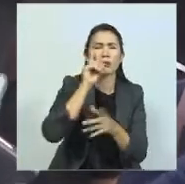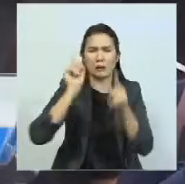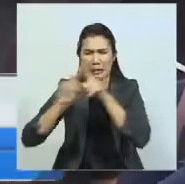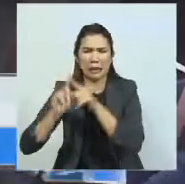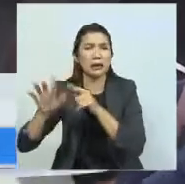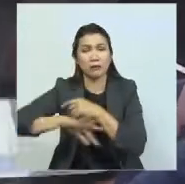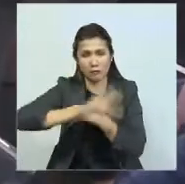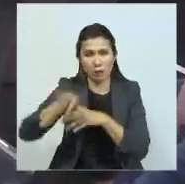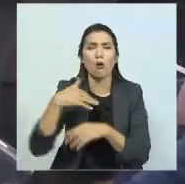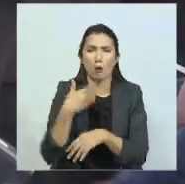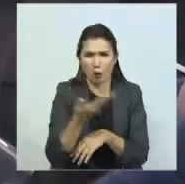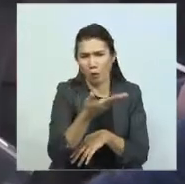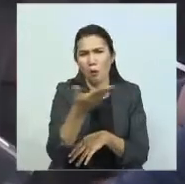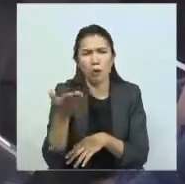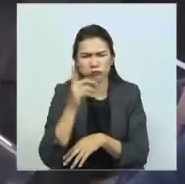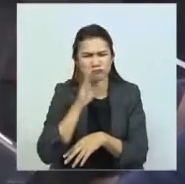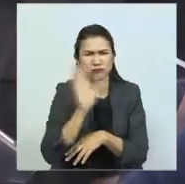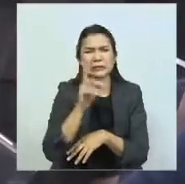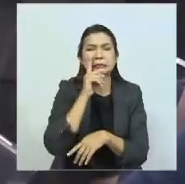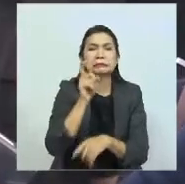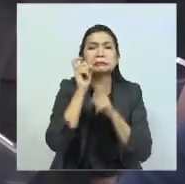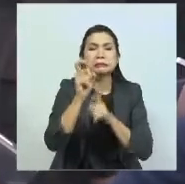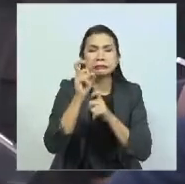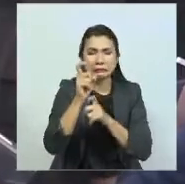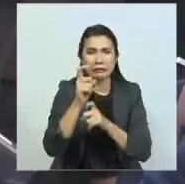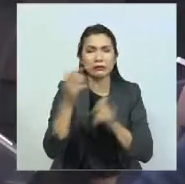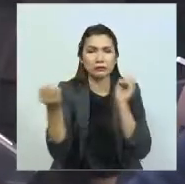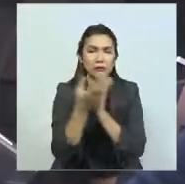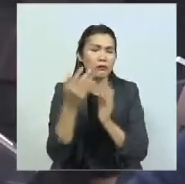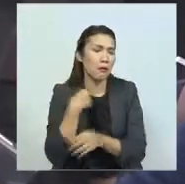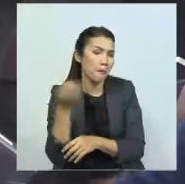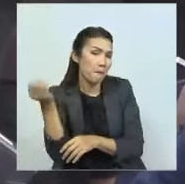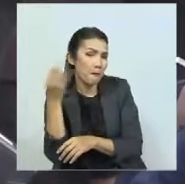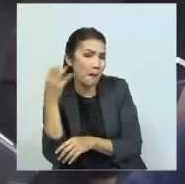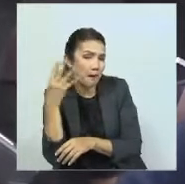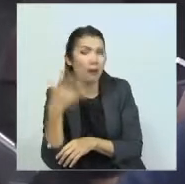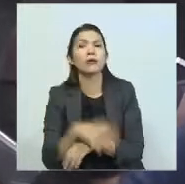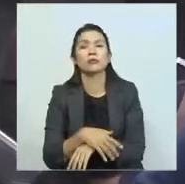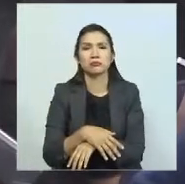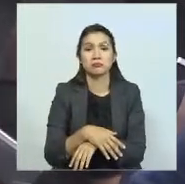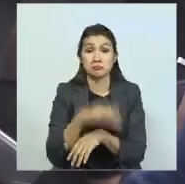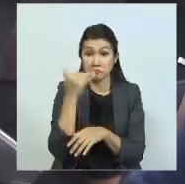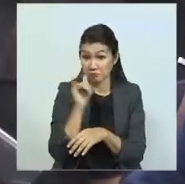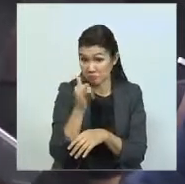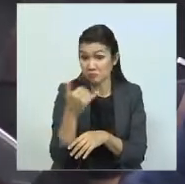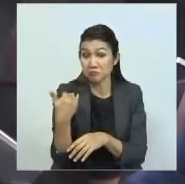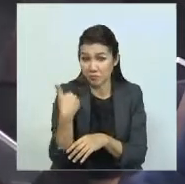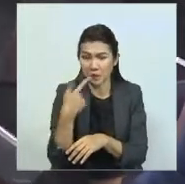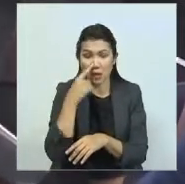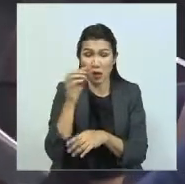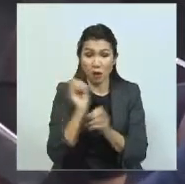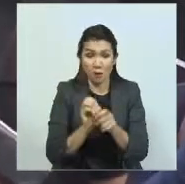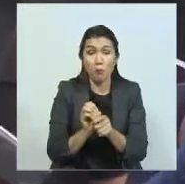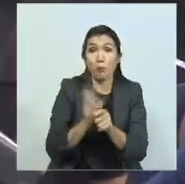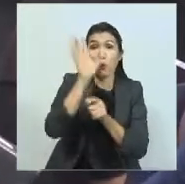ะไรพวกนี้นะครับเพราะว่ามันสุ่มเสี่ยงนอกจากจะเสียงดังรบกวนพี่น้องประชาชนแล้วมันอาจจะลูกไฟเนี่ย